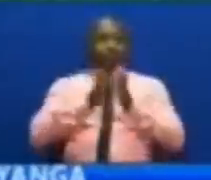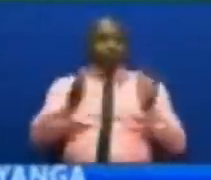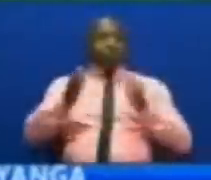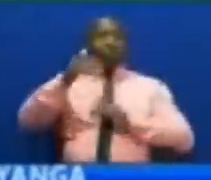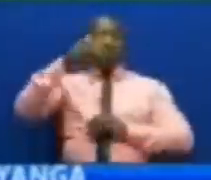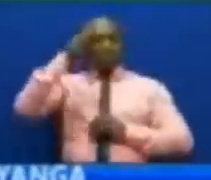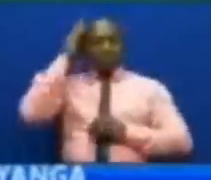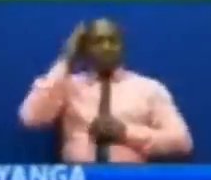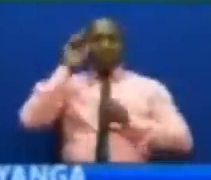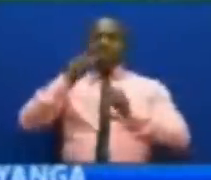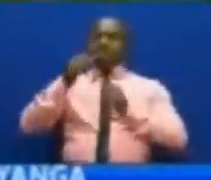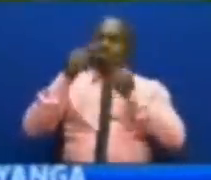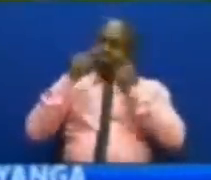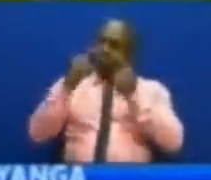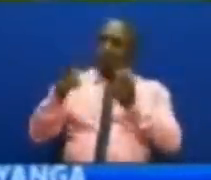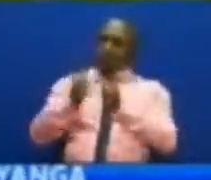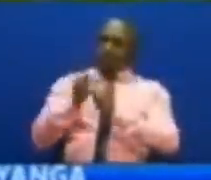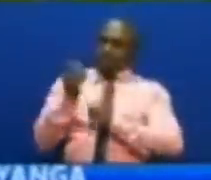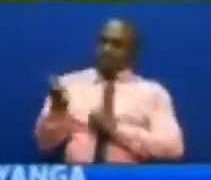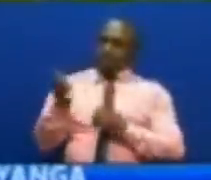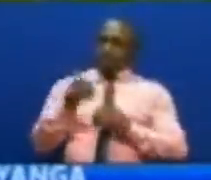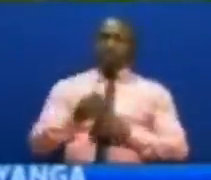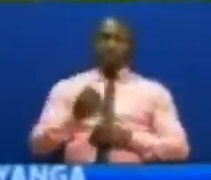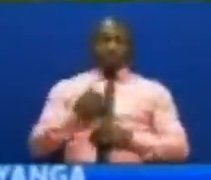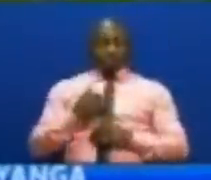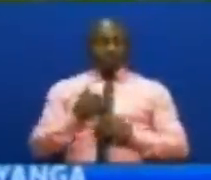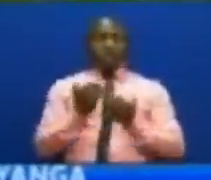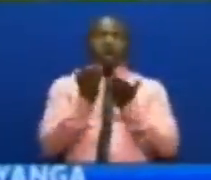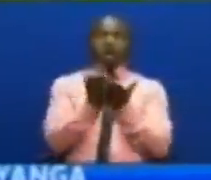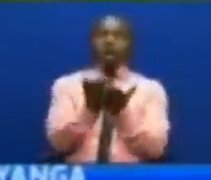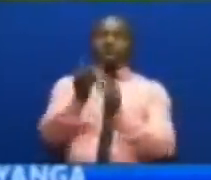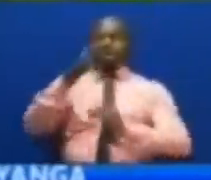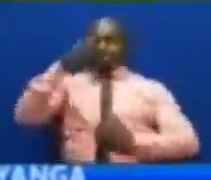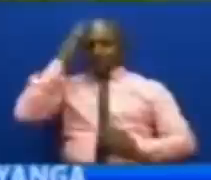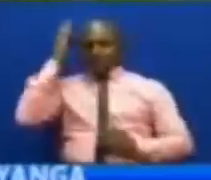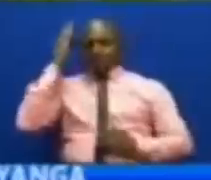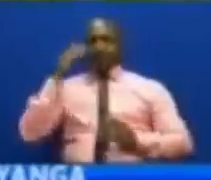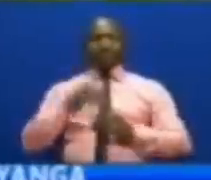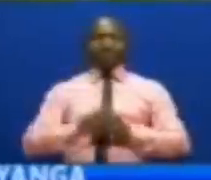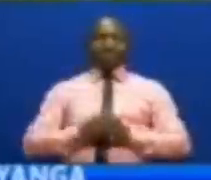macho swala hilo. Mimi wito tu kwa serikali ni iombe